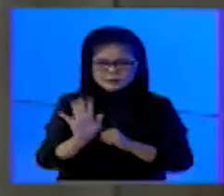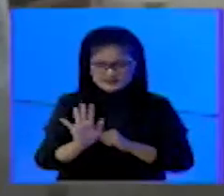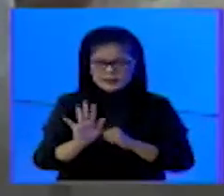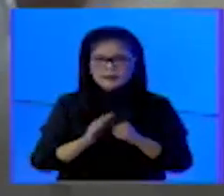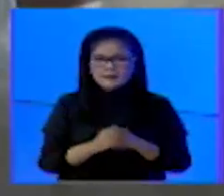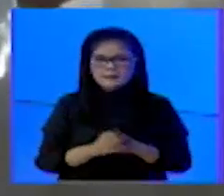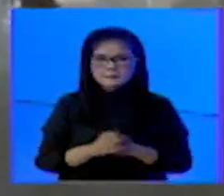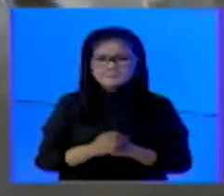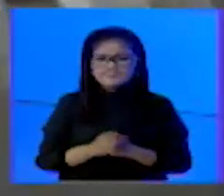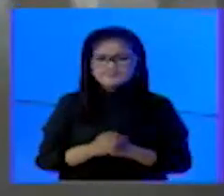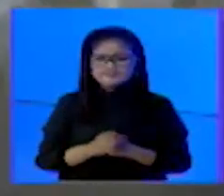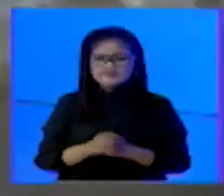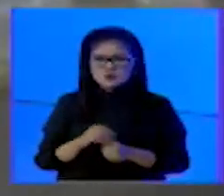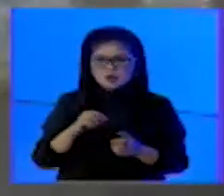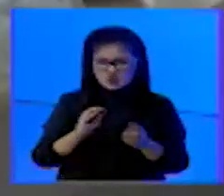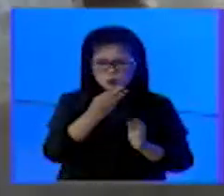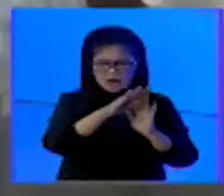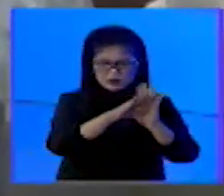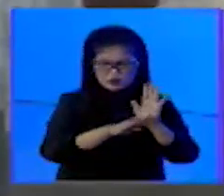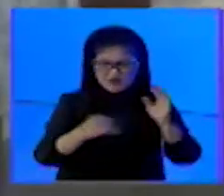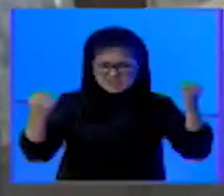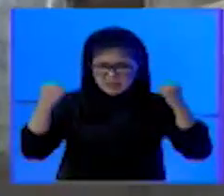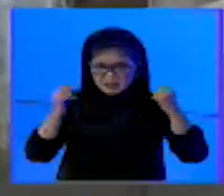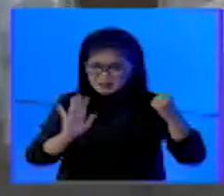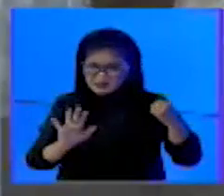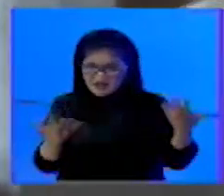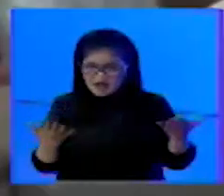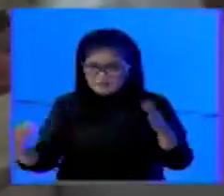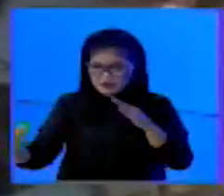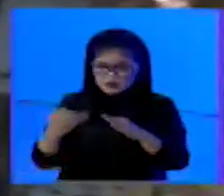Mereka yang tidak mematuhi aturan protokol kesehatan dilarang masuk dan melakukan